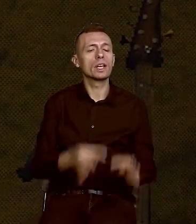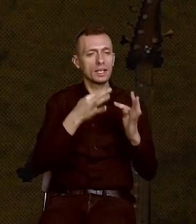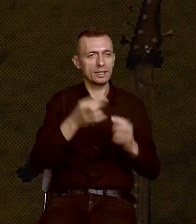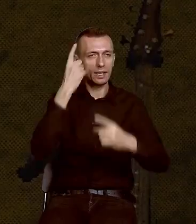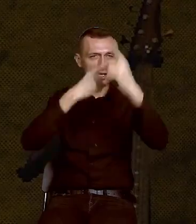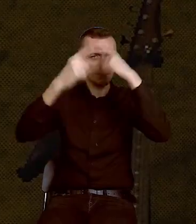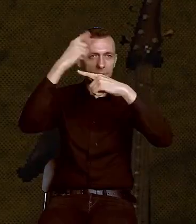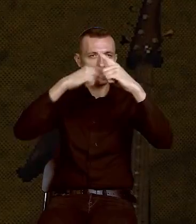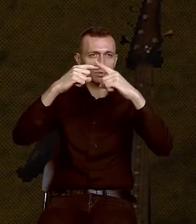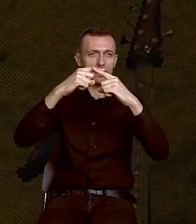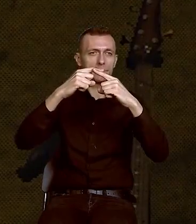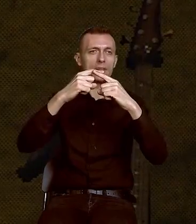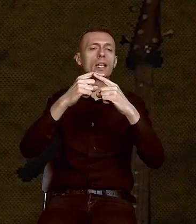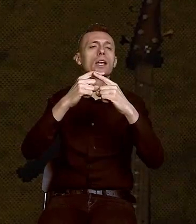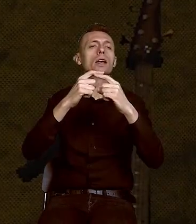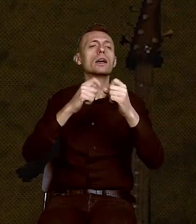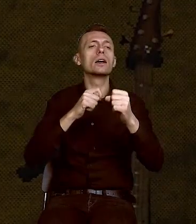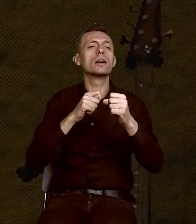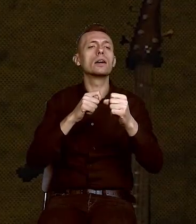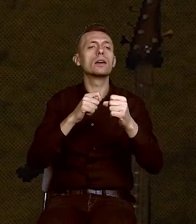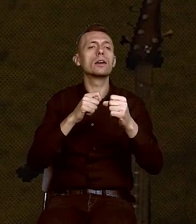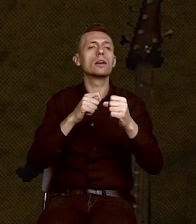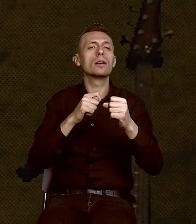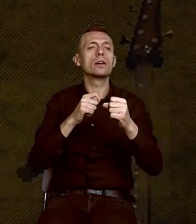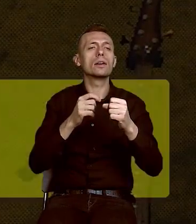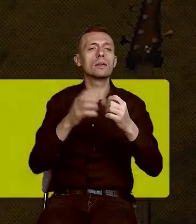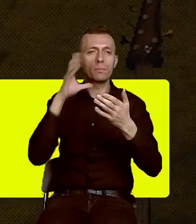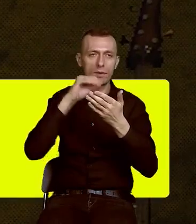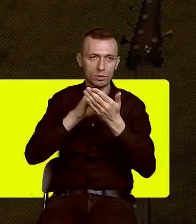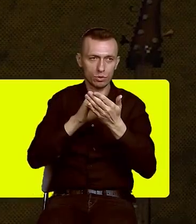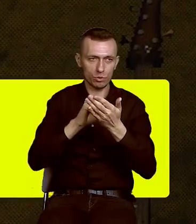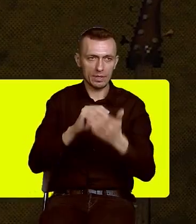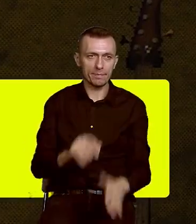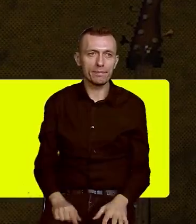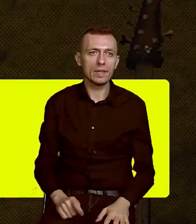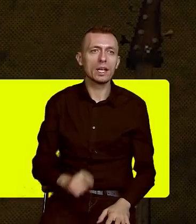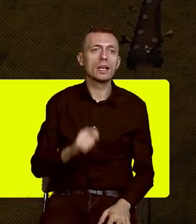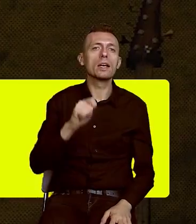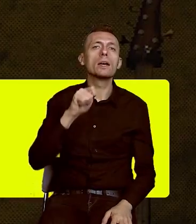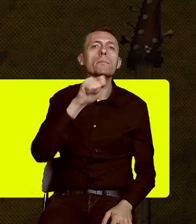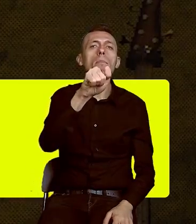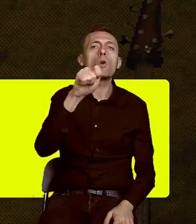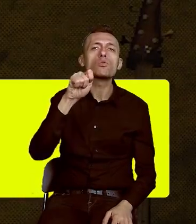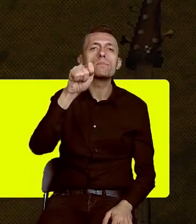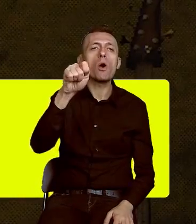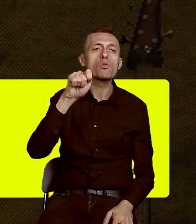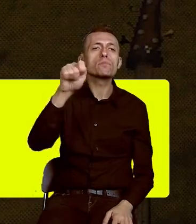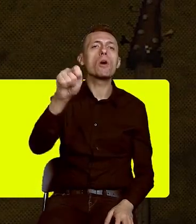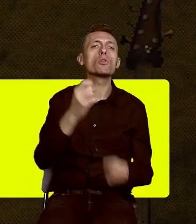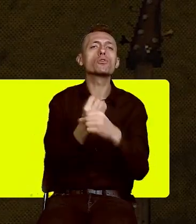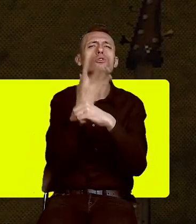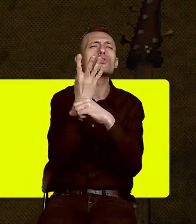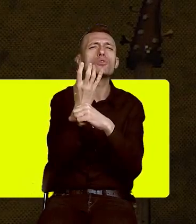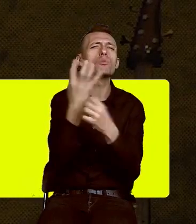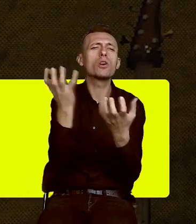O początku pokusy raz jeszcze. Źródłem pokus człowieka są jego własne żądze. To one go